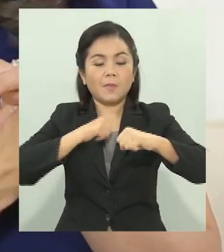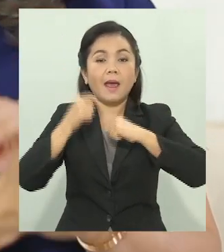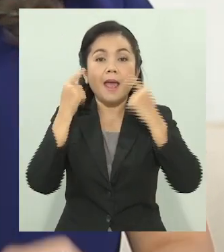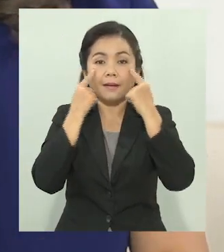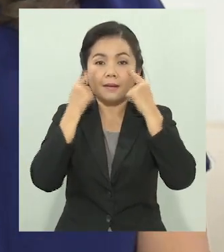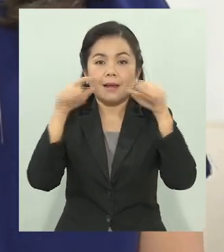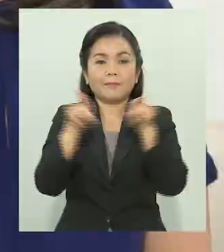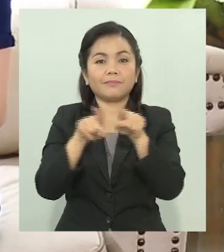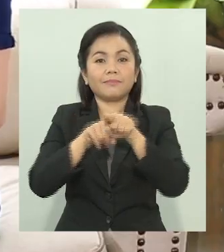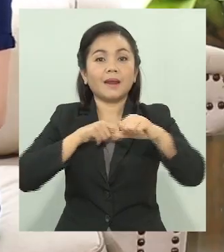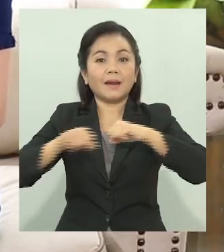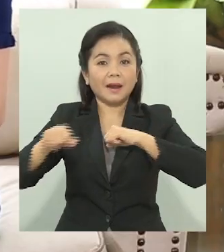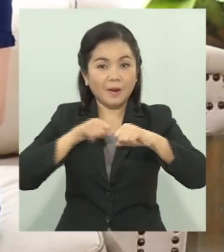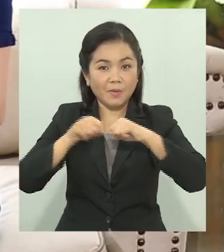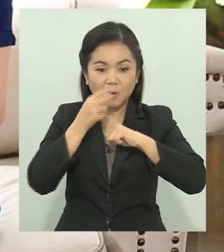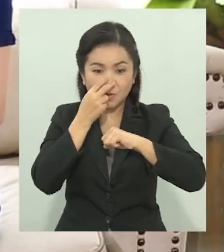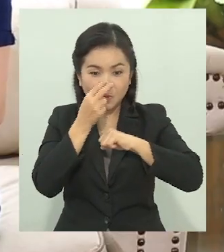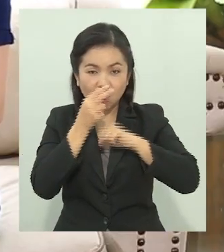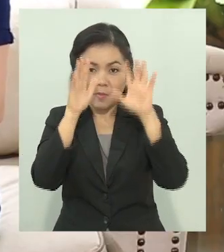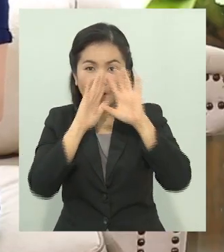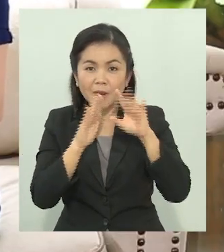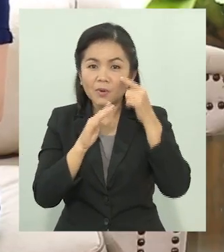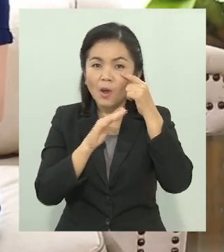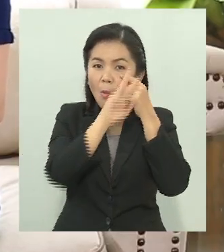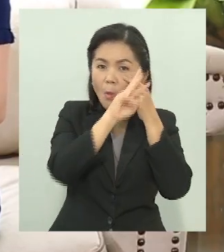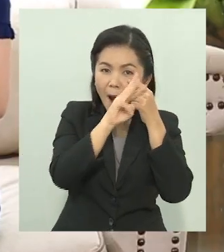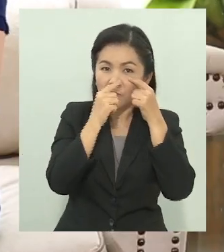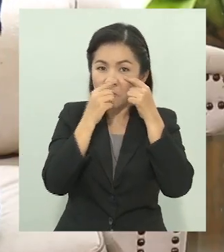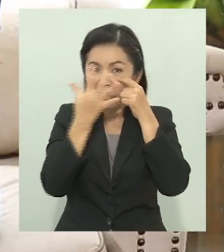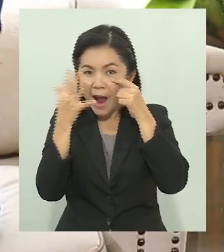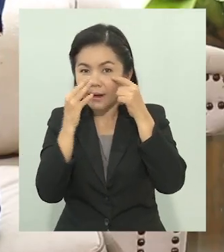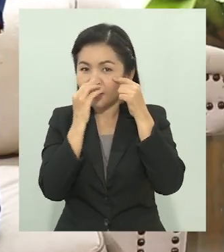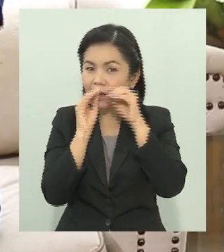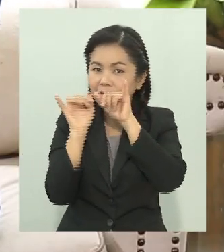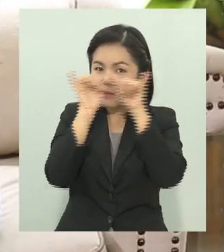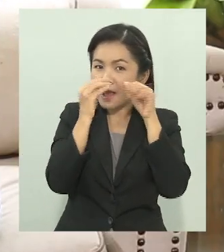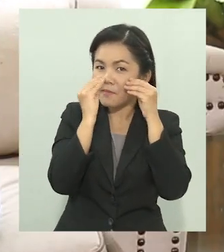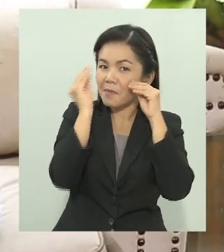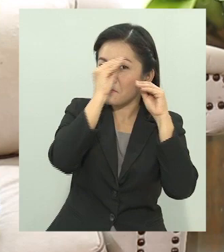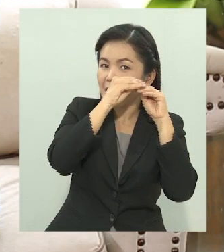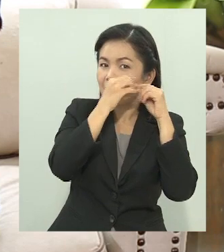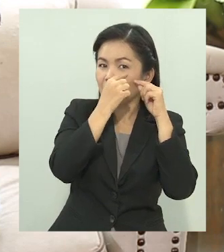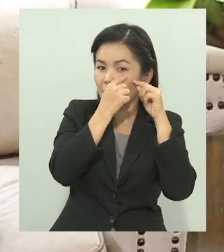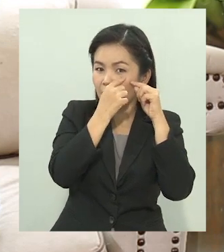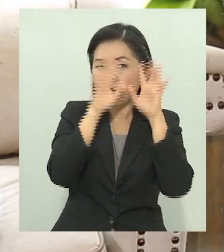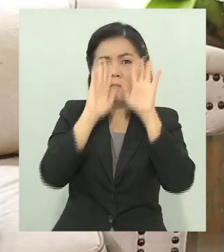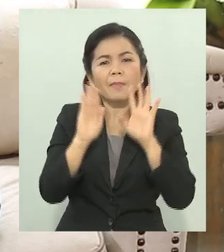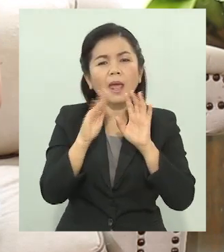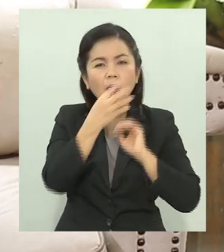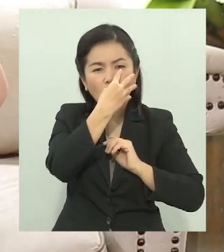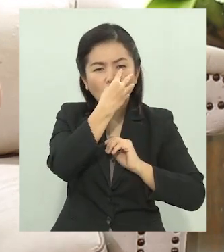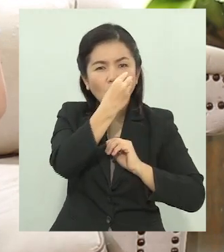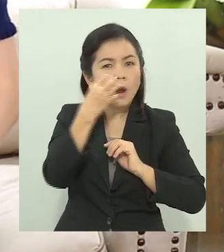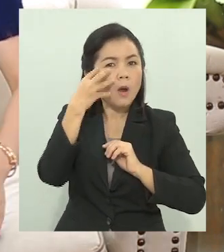ตรงนี้เกินตรงนี้ขาดก็ย้ายส่วนเกินไปเติมส่วนขาดประมาณนั้น ความสงสัยค่ะมันคือต้องดูดต้องย้ายเข